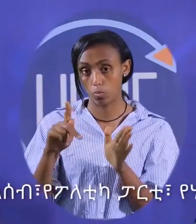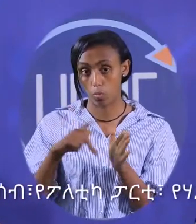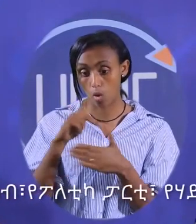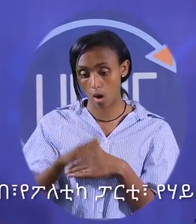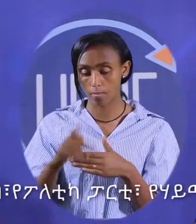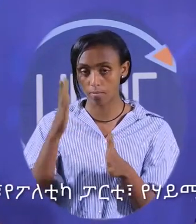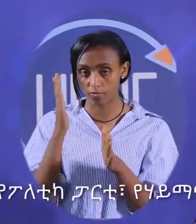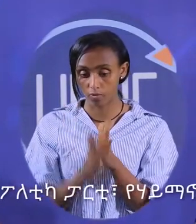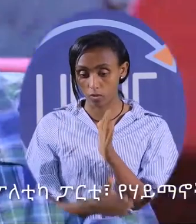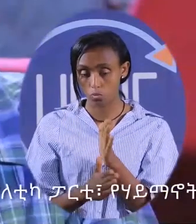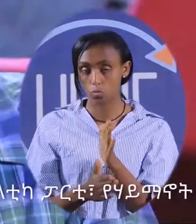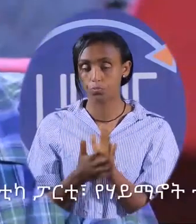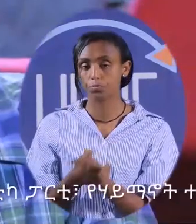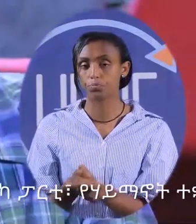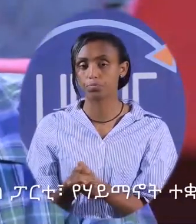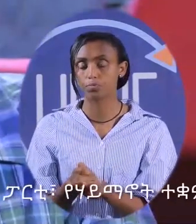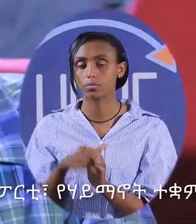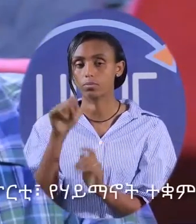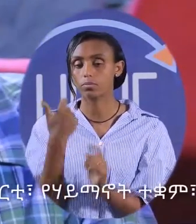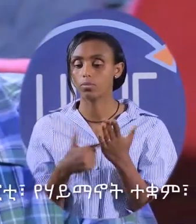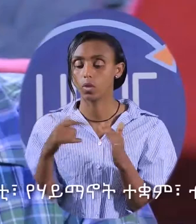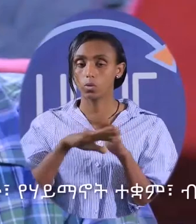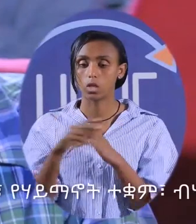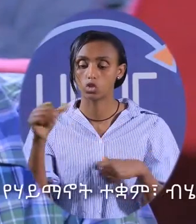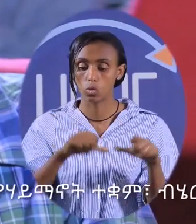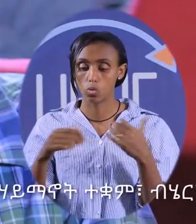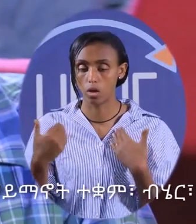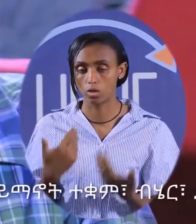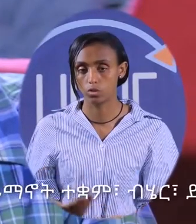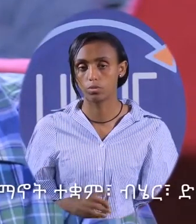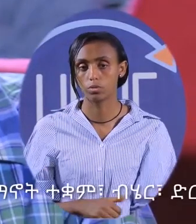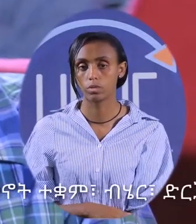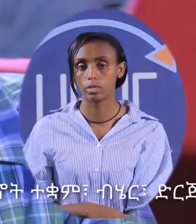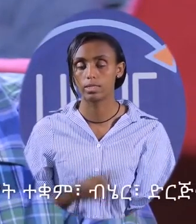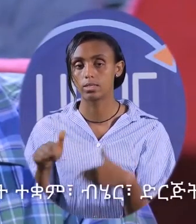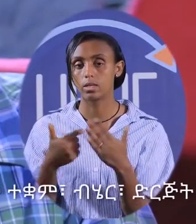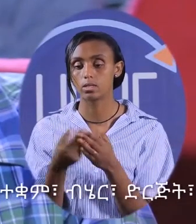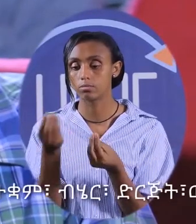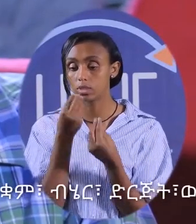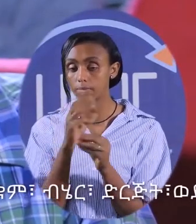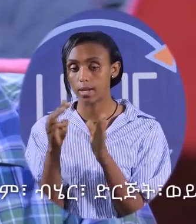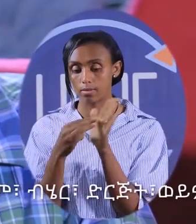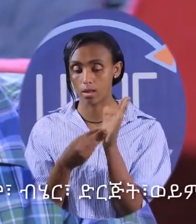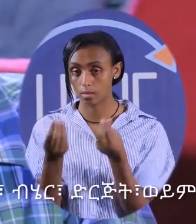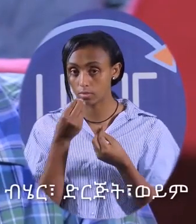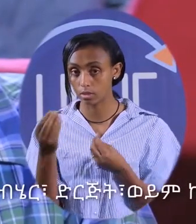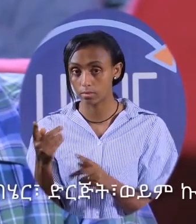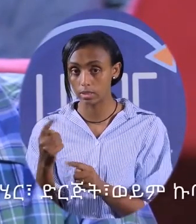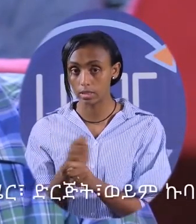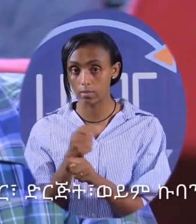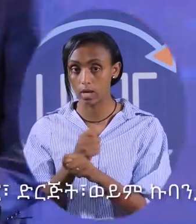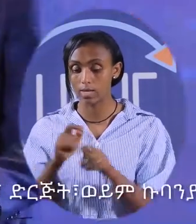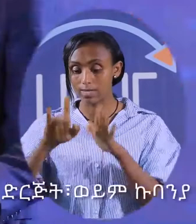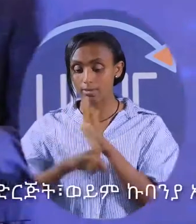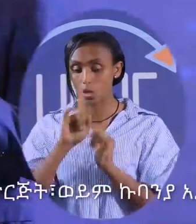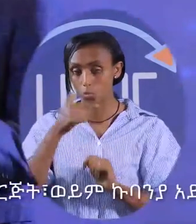የሚቀርጹ የሚያስፈጽሙ እና ሌሎችም በዚህ ውስጥ አስተዋጽኦ አላቸው። ስለዚህ የምግብና ሥርዓተ ምግብ ትግበራ ዝቅተኛ